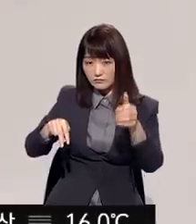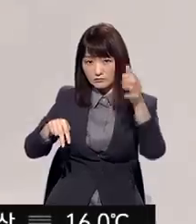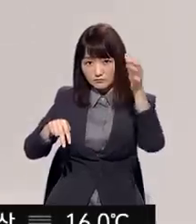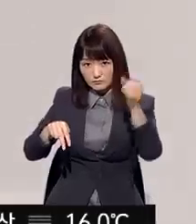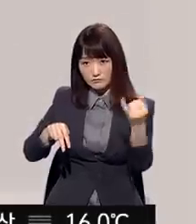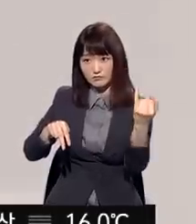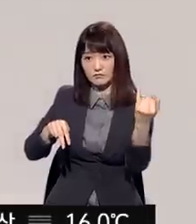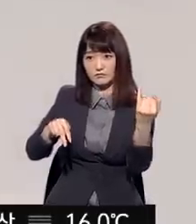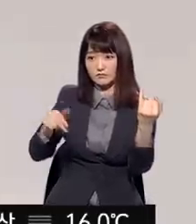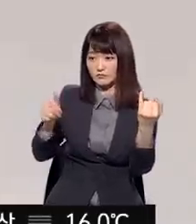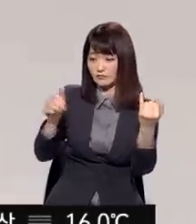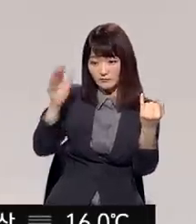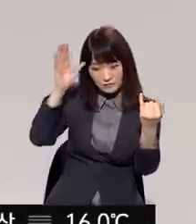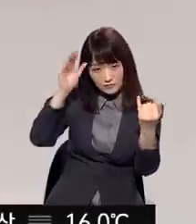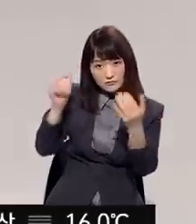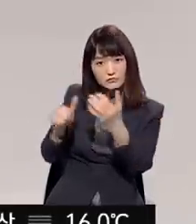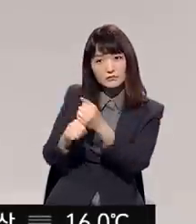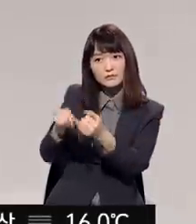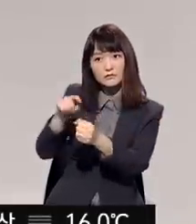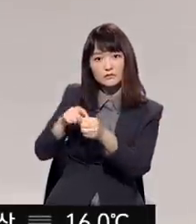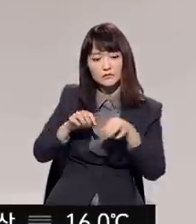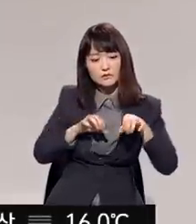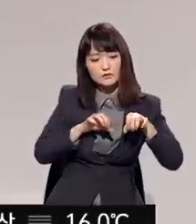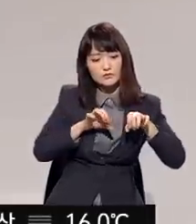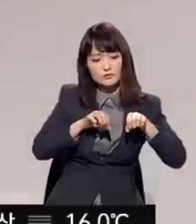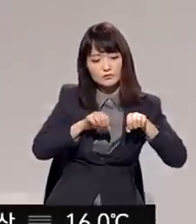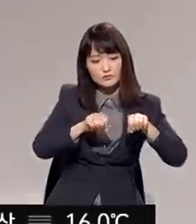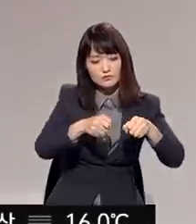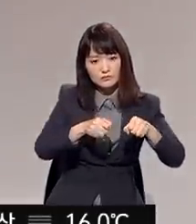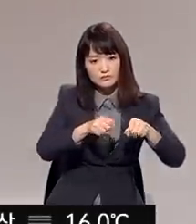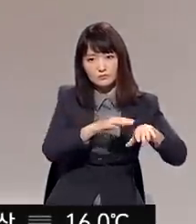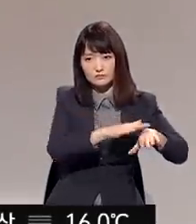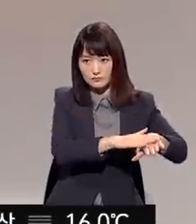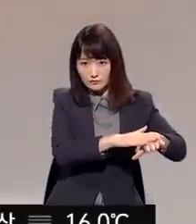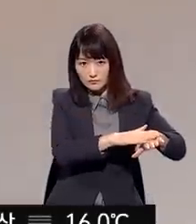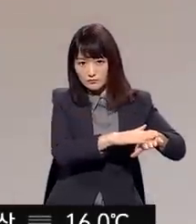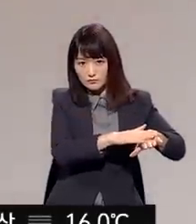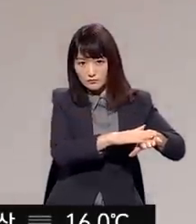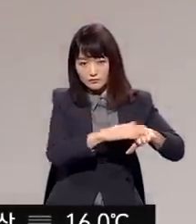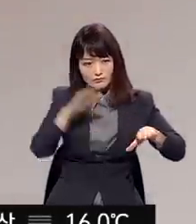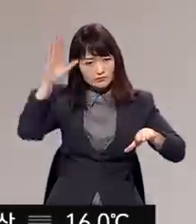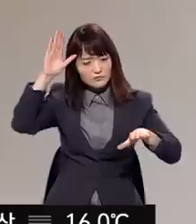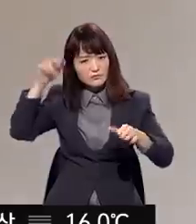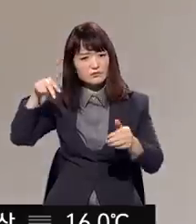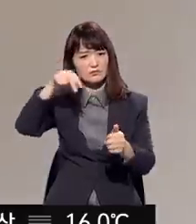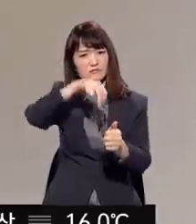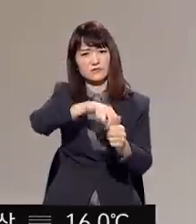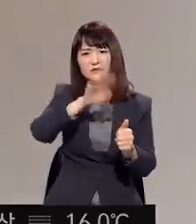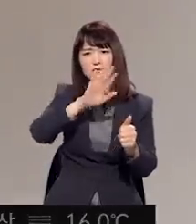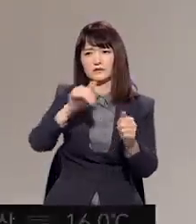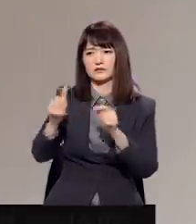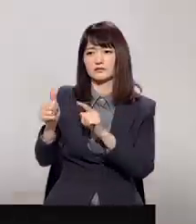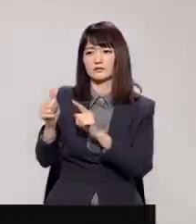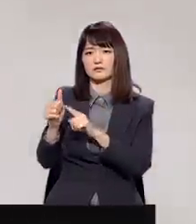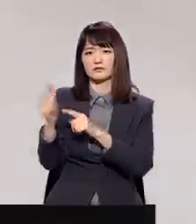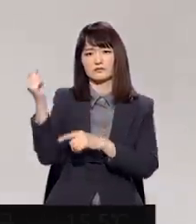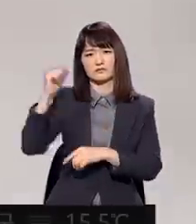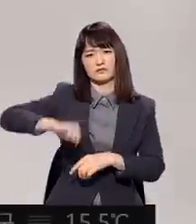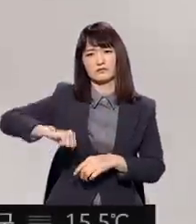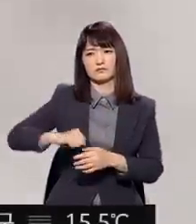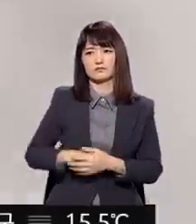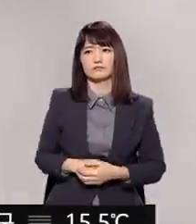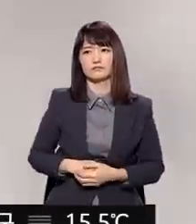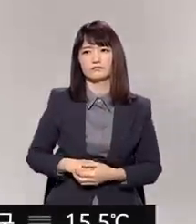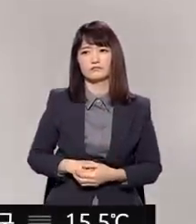강아지를 잡기 위해서 오토바이를 잠시 세웠는데 강아지는 타지 않으려고 했다고 합니다. 아하, 저 녀석 말 안 듣네, 저거. 네,